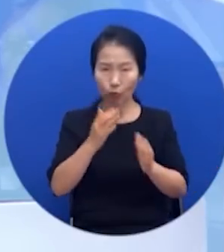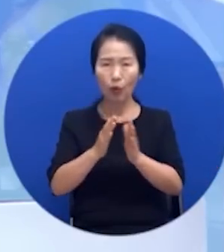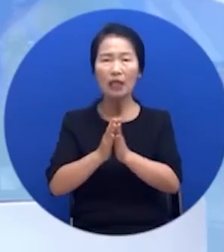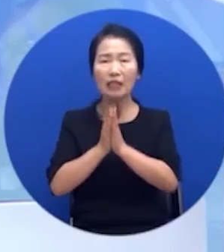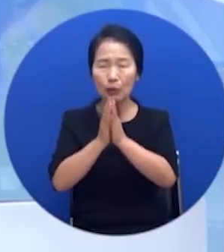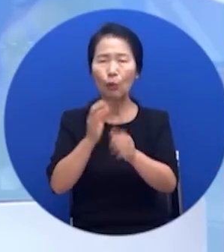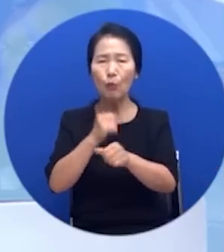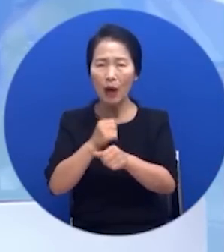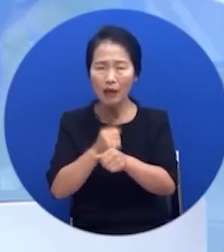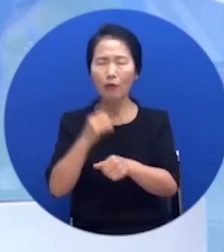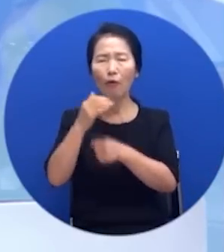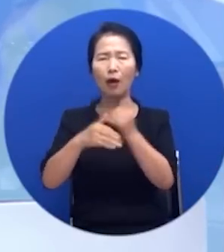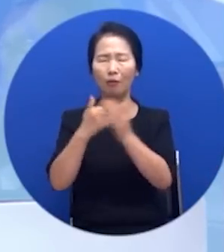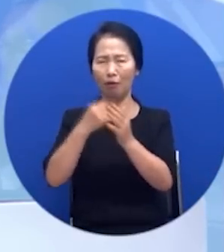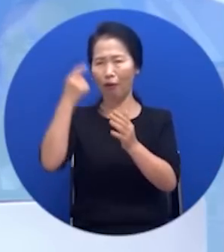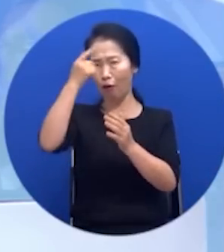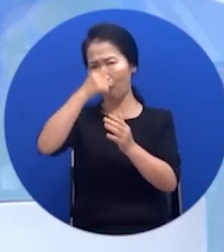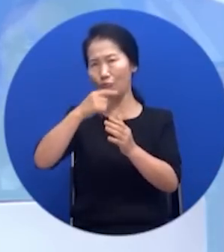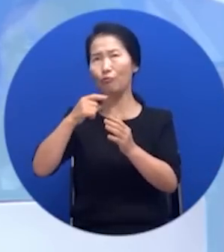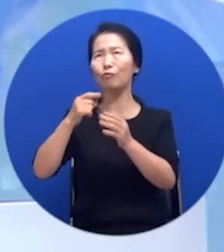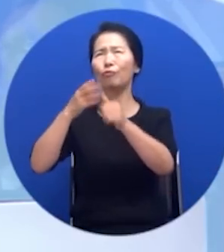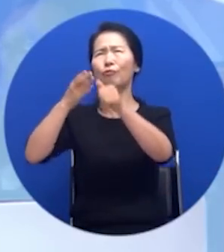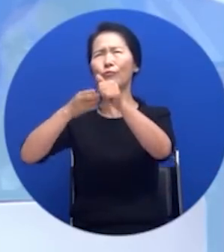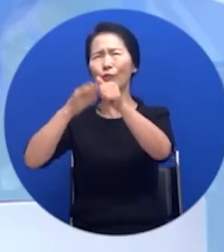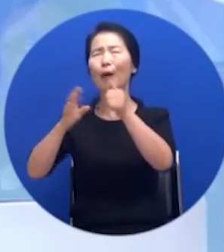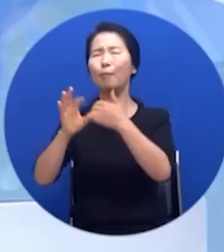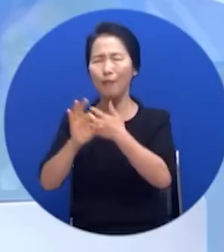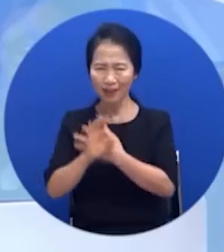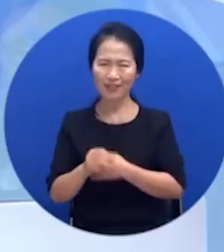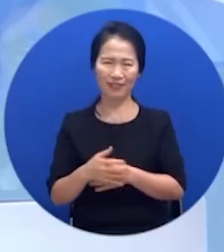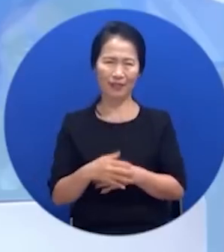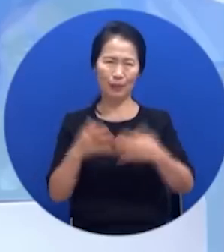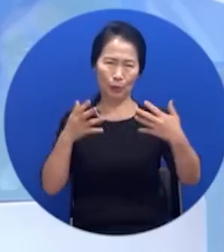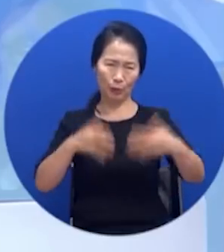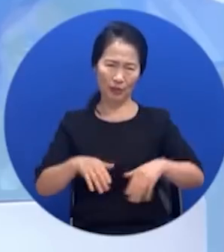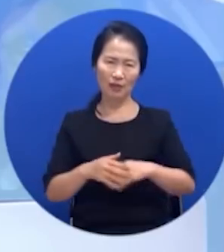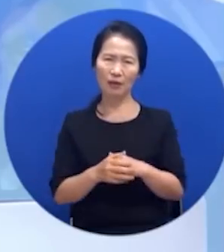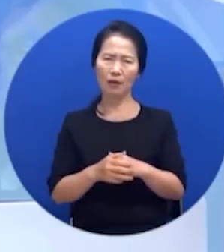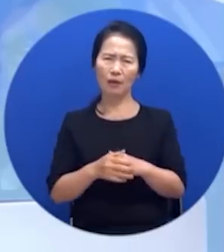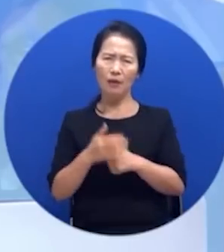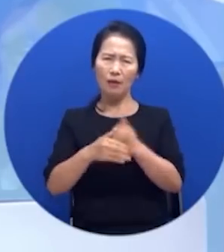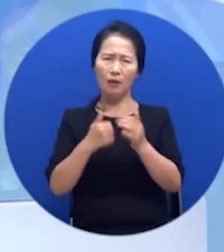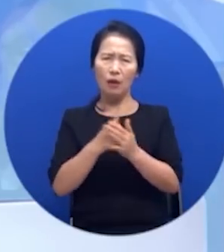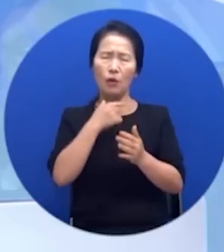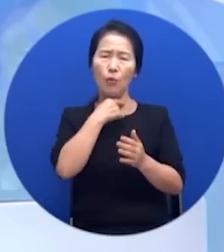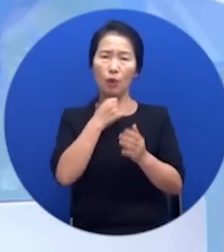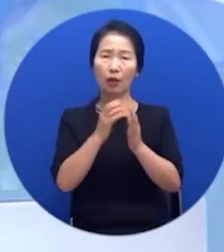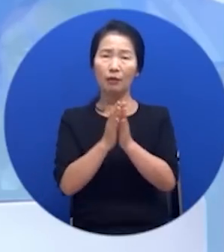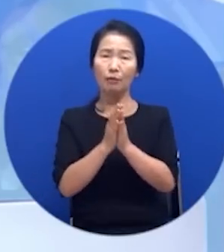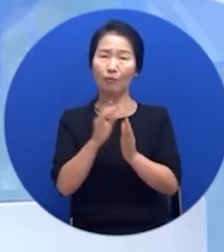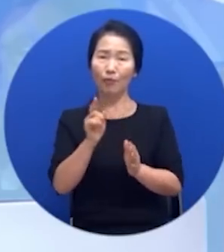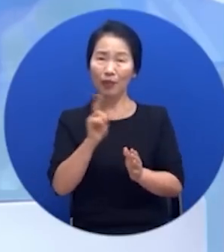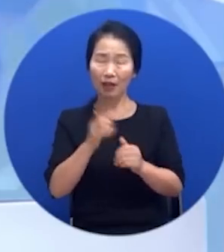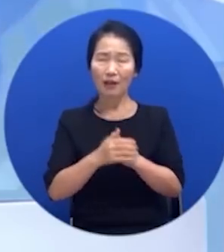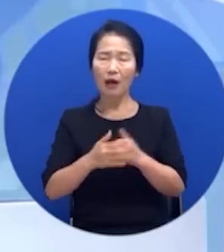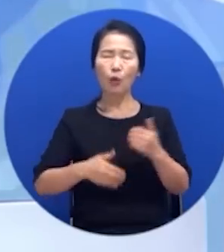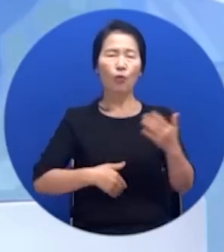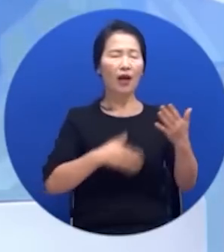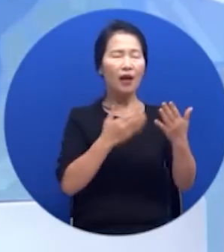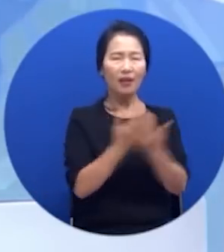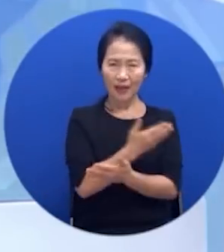내 얼굴을 찾으면 이라고 말합니다. 하나님이 원하시는 기도는 어떤 기도냐? 회개의